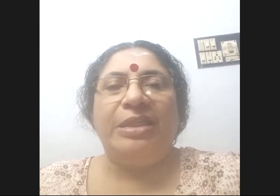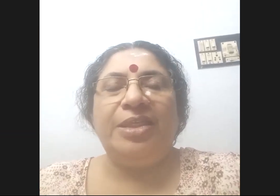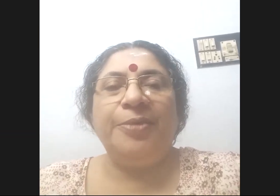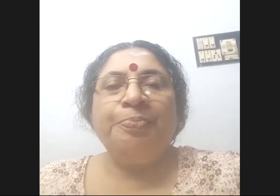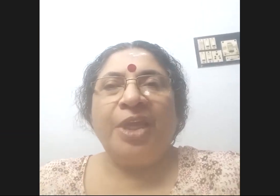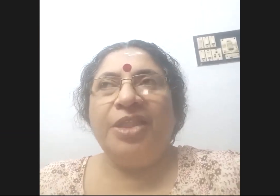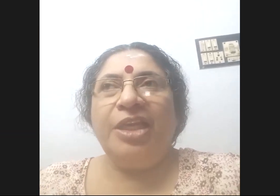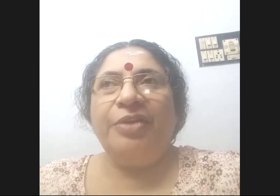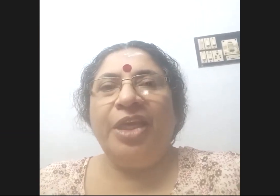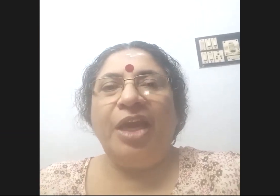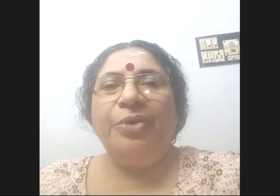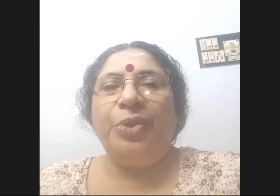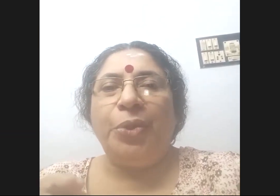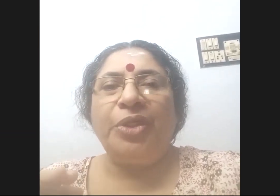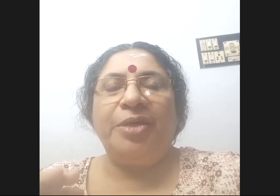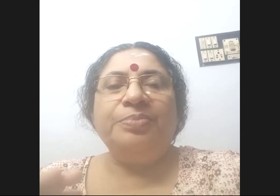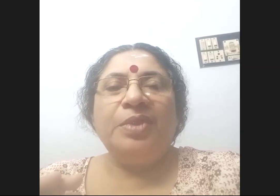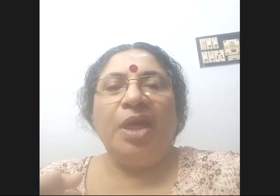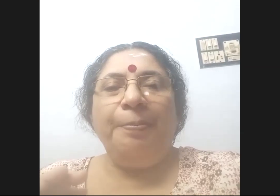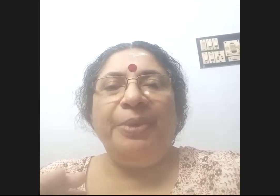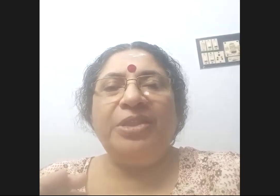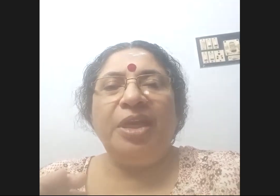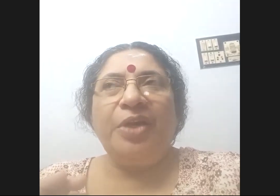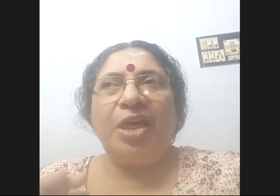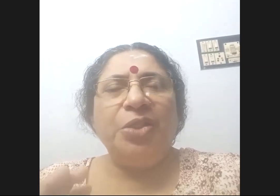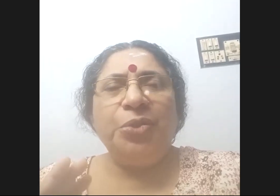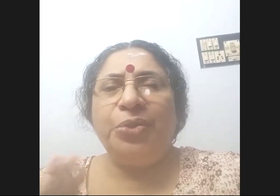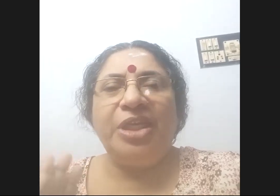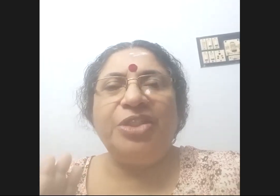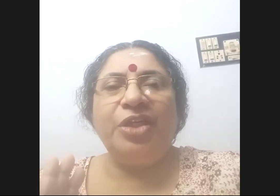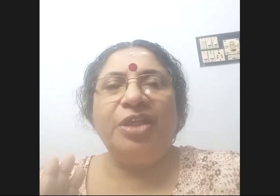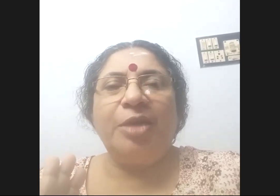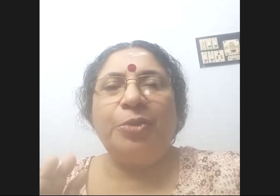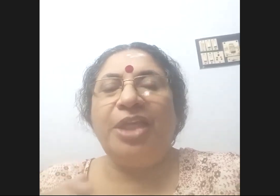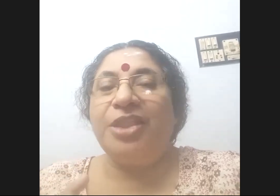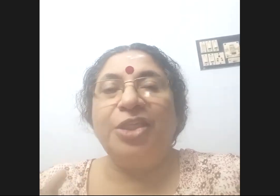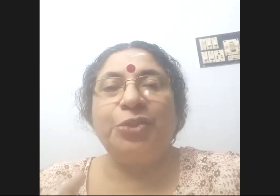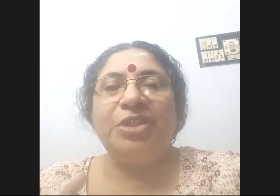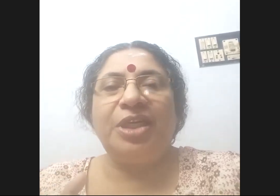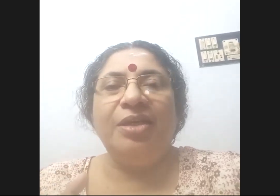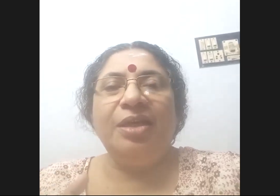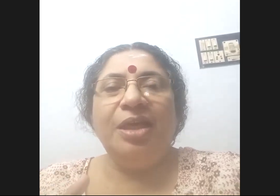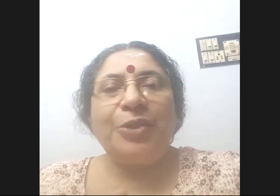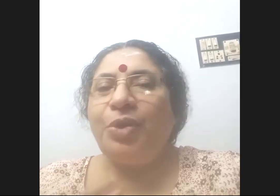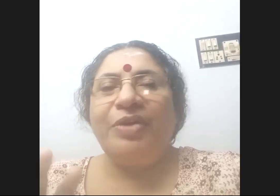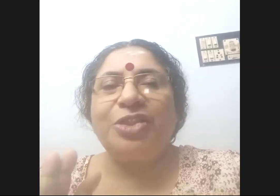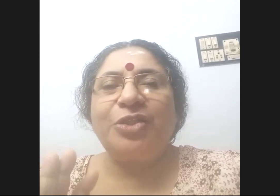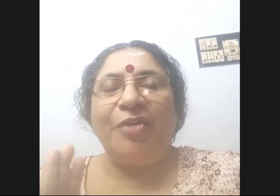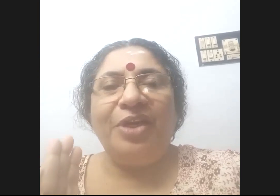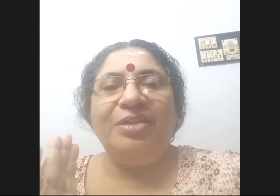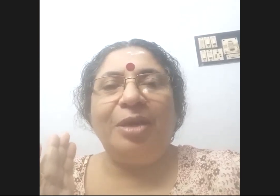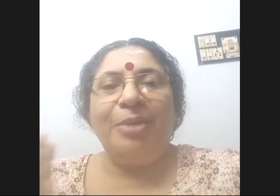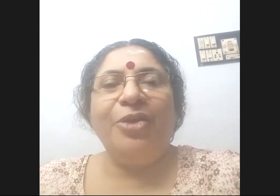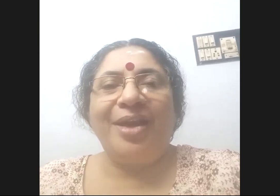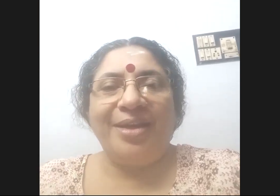അല്ലെങ്കിൽ വന്നിട്ട് എന്തെങ്കിലും ഇവരിങ്ങനെ ആ ഒരു നോട്ടം അപ്പോഴത്തന്നെ അവർക്ക് എന്തൊരു ദേഷ്യമാണെന്ന് അറിയാം. അതുപോലെ എന്തെങ്കിലും ചോദിച്ചാല് അതൊന്നും അവർക്ക് ഇഷ്ടമല്ല.